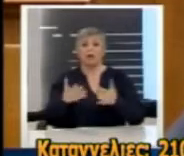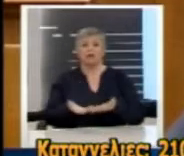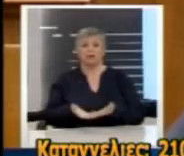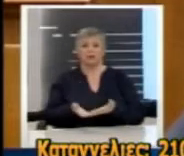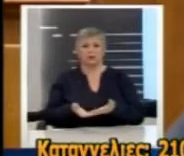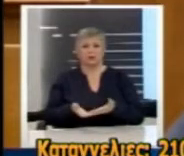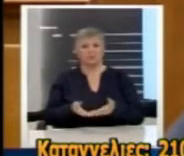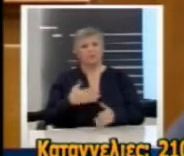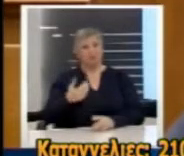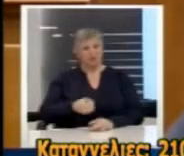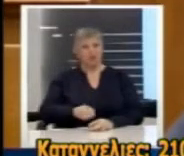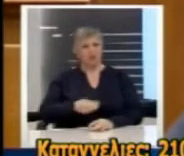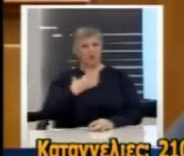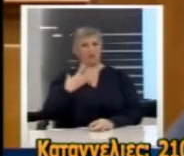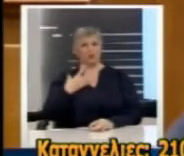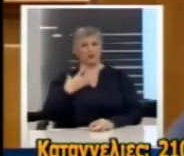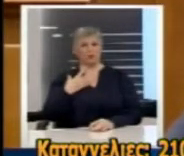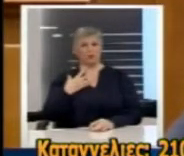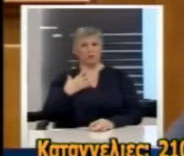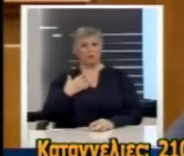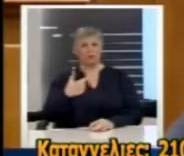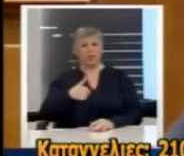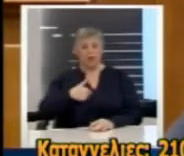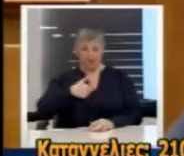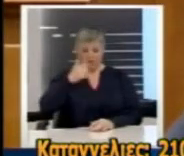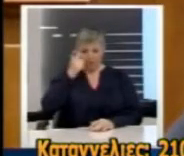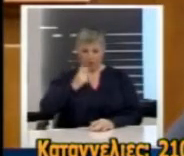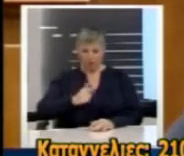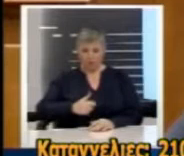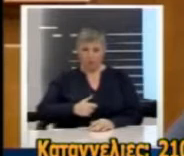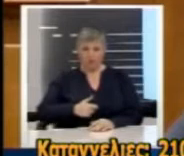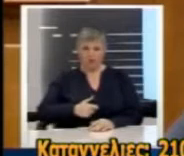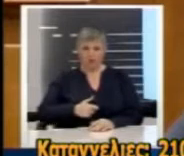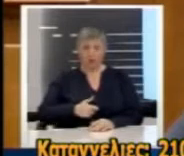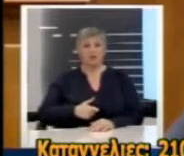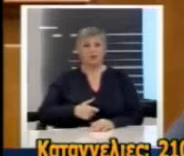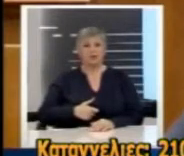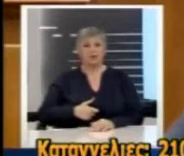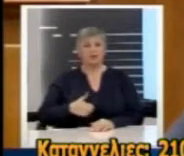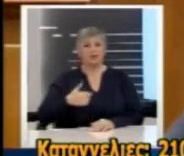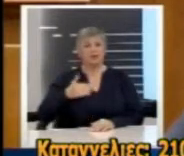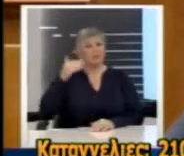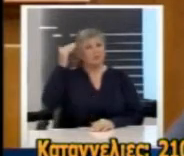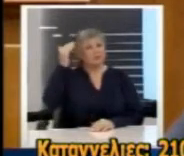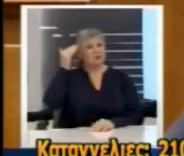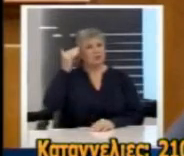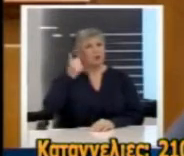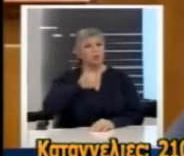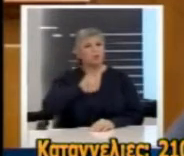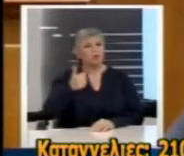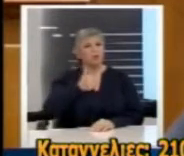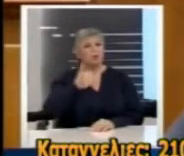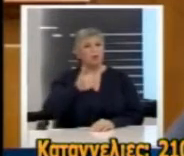αν έκρινα αποκλειστικά με κριτήρια εκλογικών σκοπιμοτήτων,